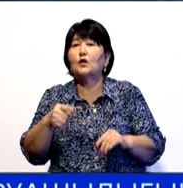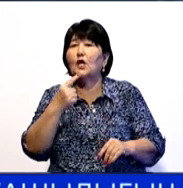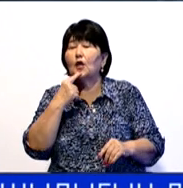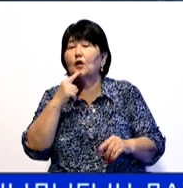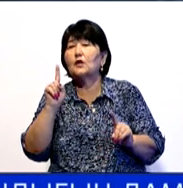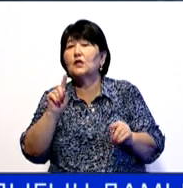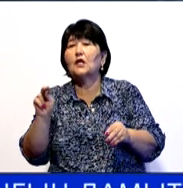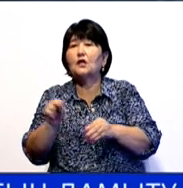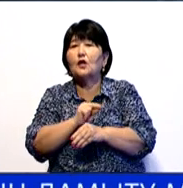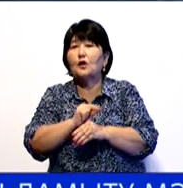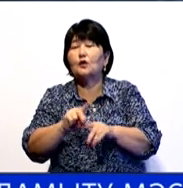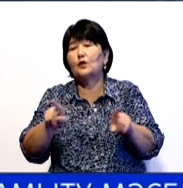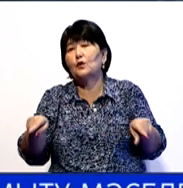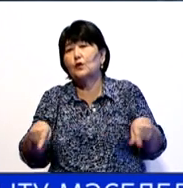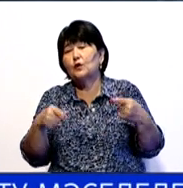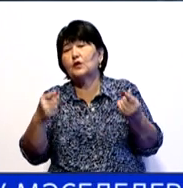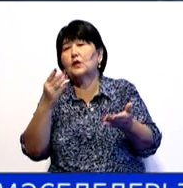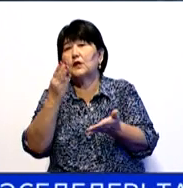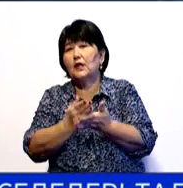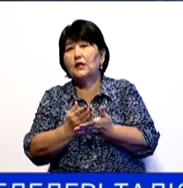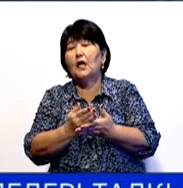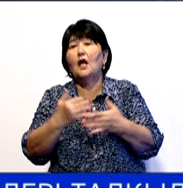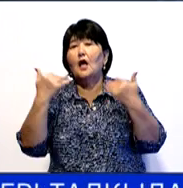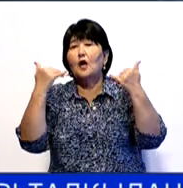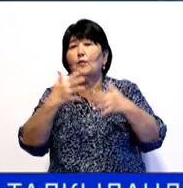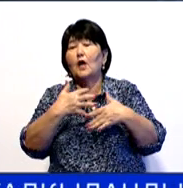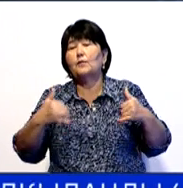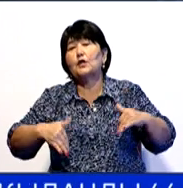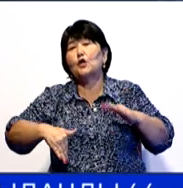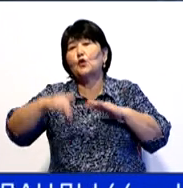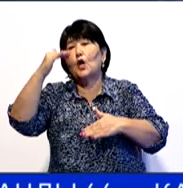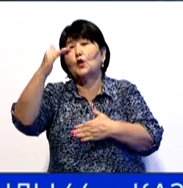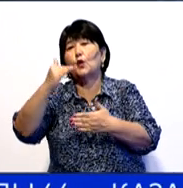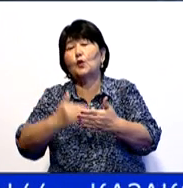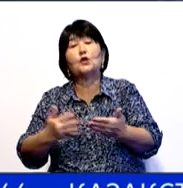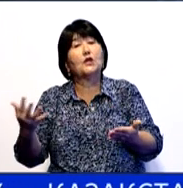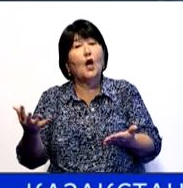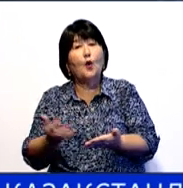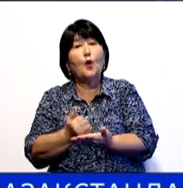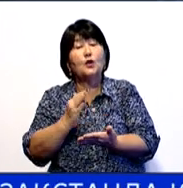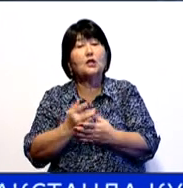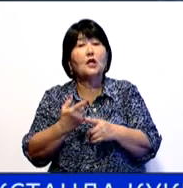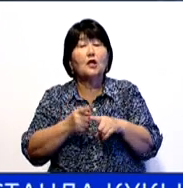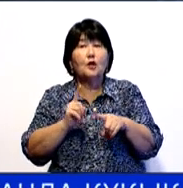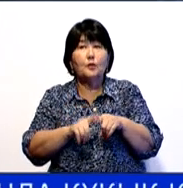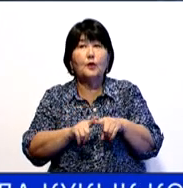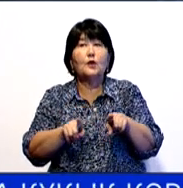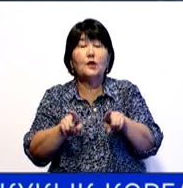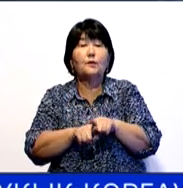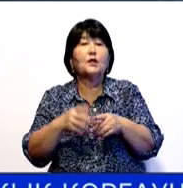tüzüp, töl oğlu nakanını zoğa koyup, mal basın arttırda zoğa kursetkişlerine kol yetiştirdi. Bu